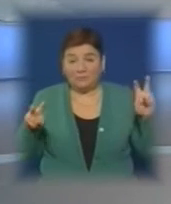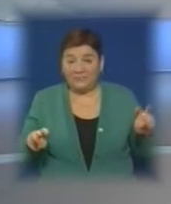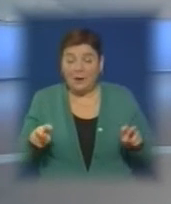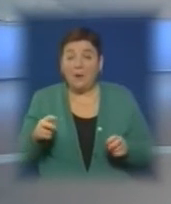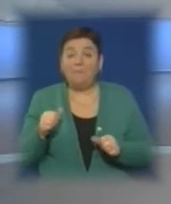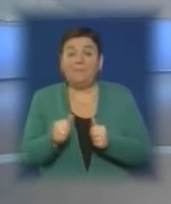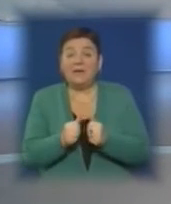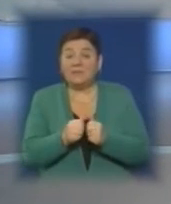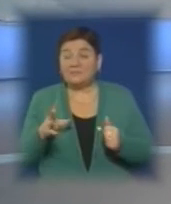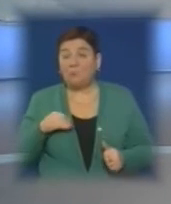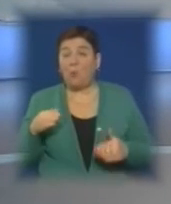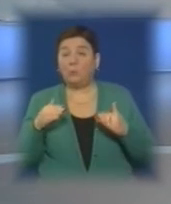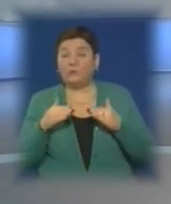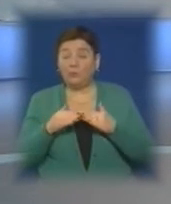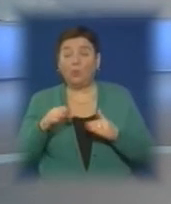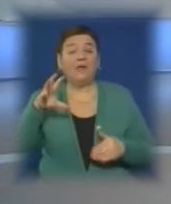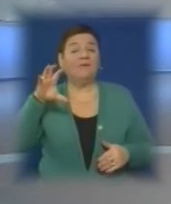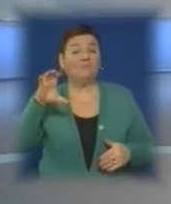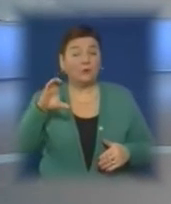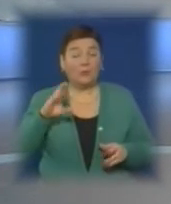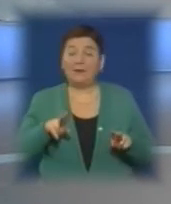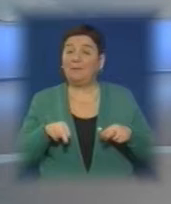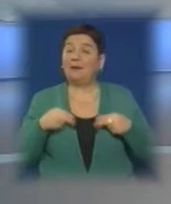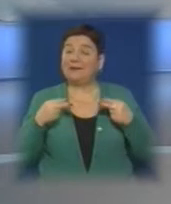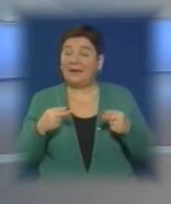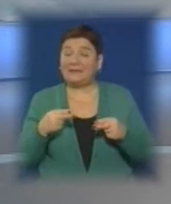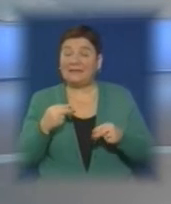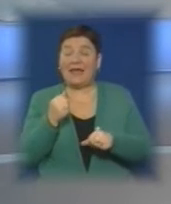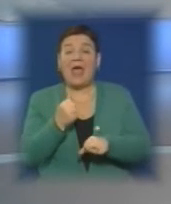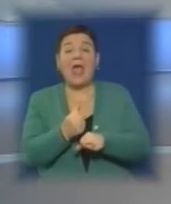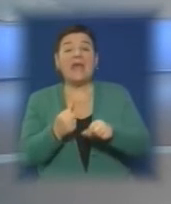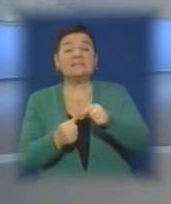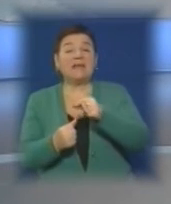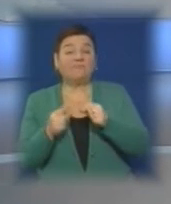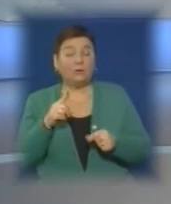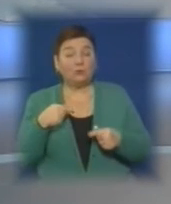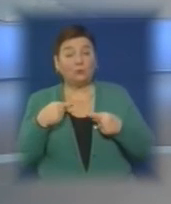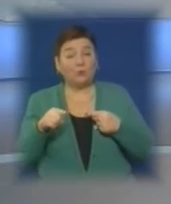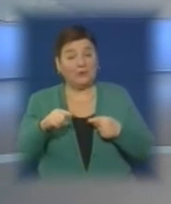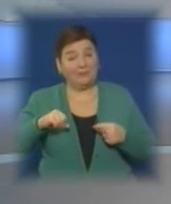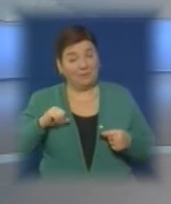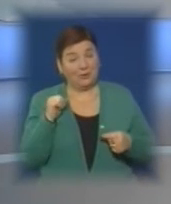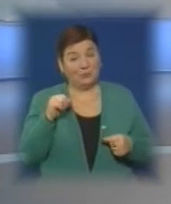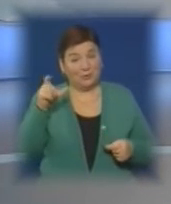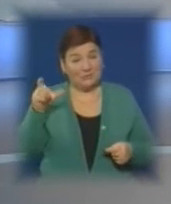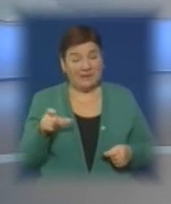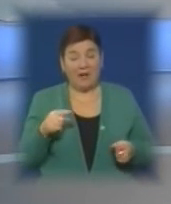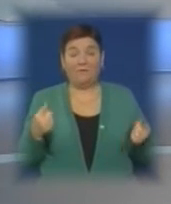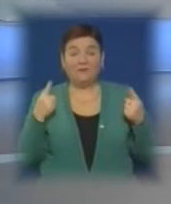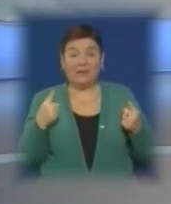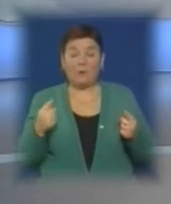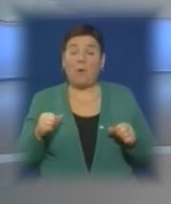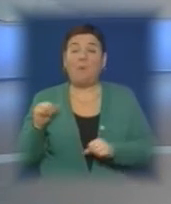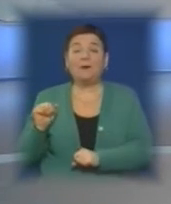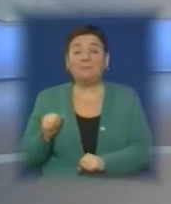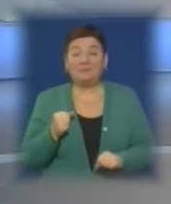ділянку біля свого будинку та сфотографуватися і передати естафету іншим 5 друзям в Ужгороді. Ініціатор великого